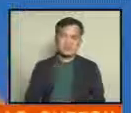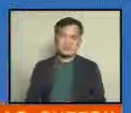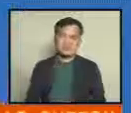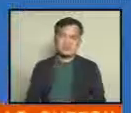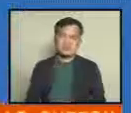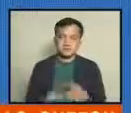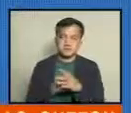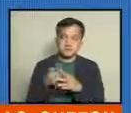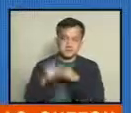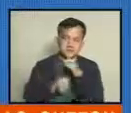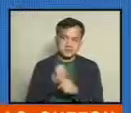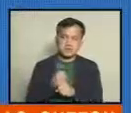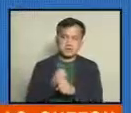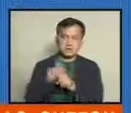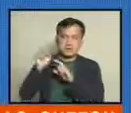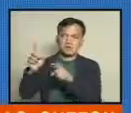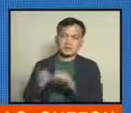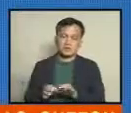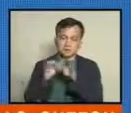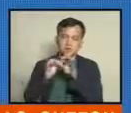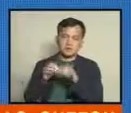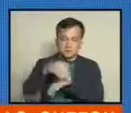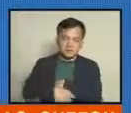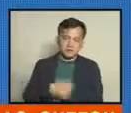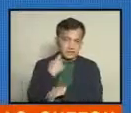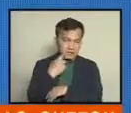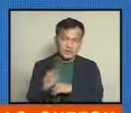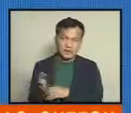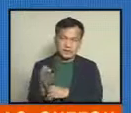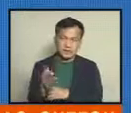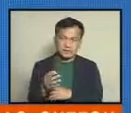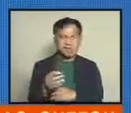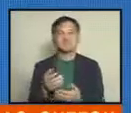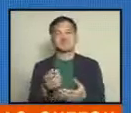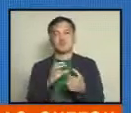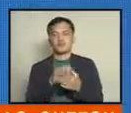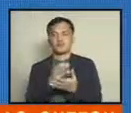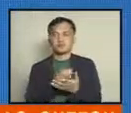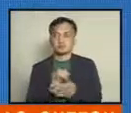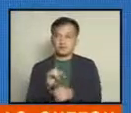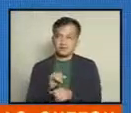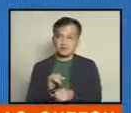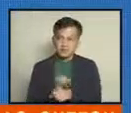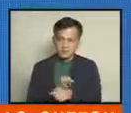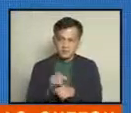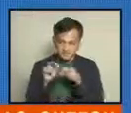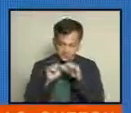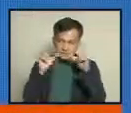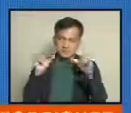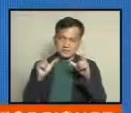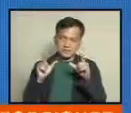Nagsimula na ang taunang simbang gabi kaninang umaga. At siyempre, ang ilang nagsikap